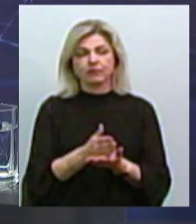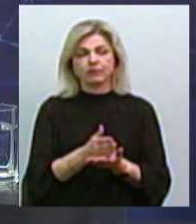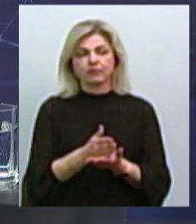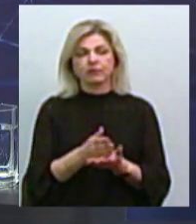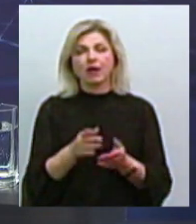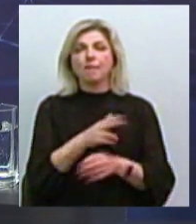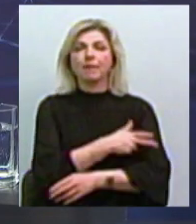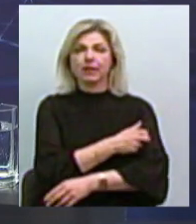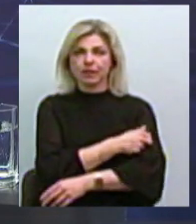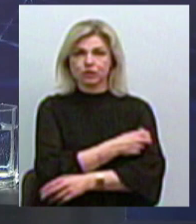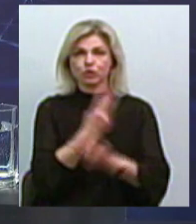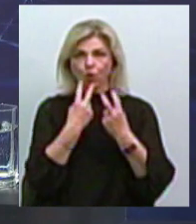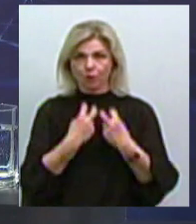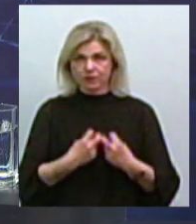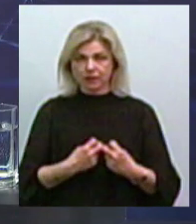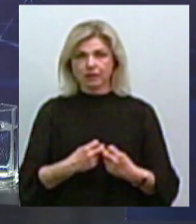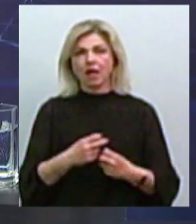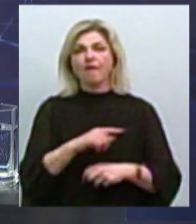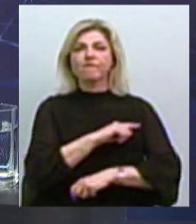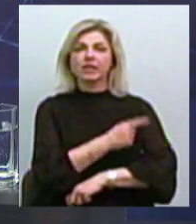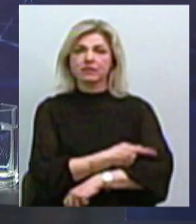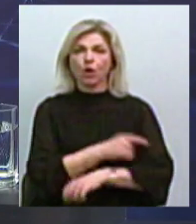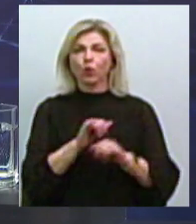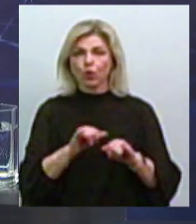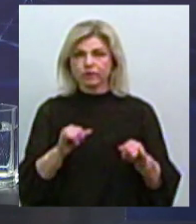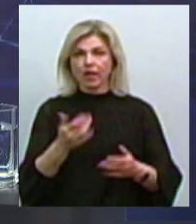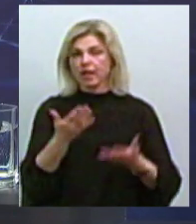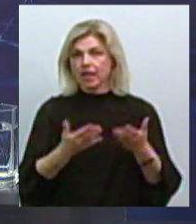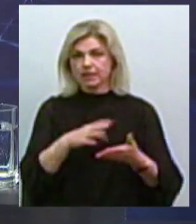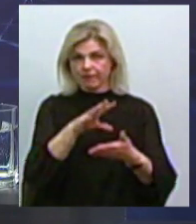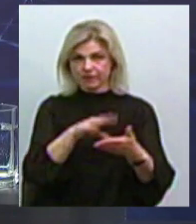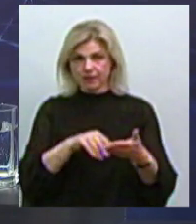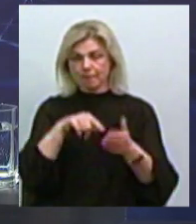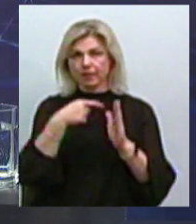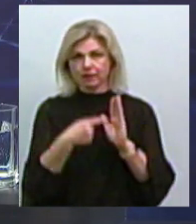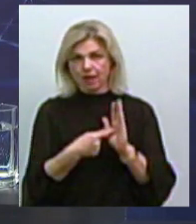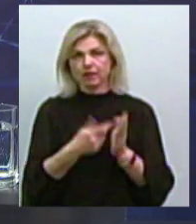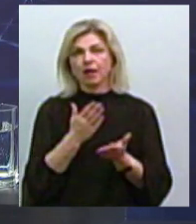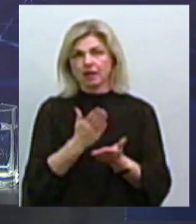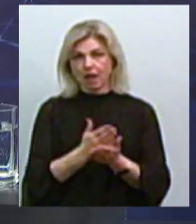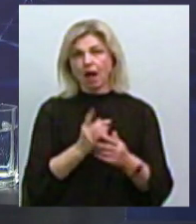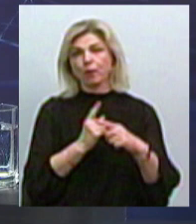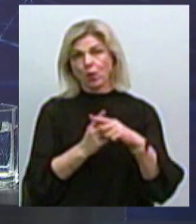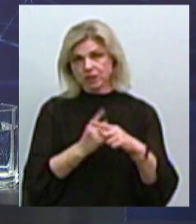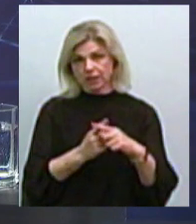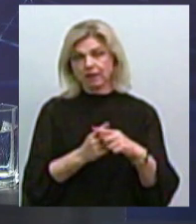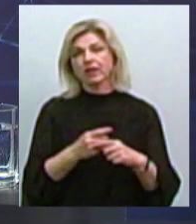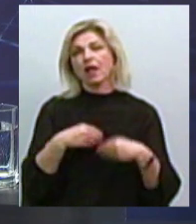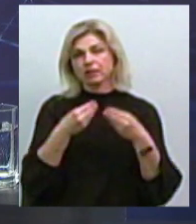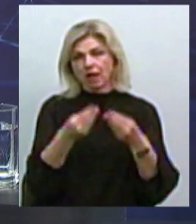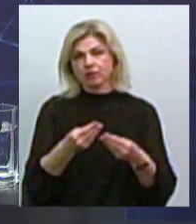також медичне обстеження, фізичний розвиток, якщо ці всі питання, вони є, скажімо, позитивні, то ми